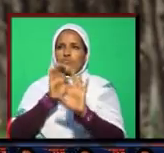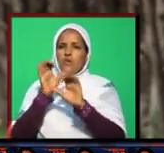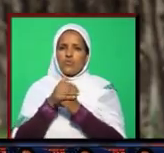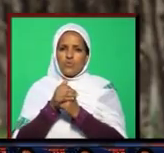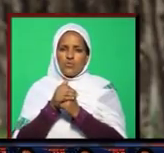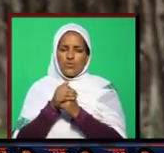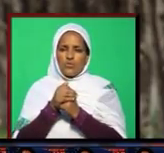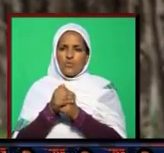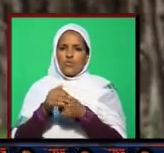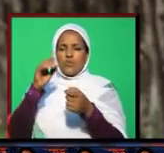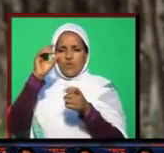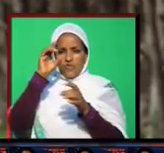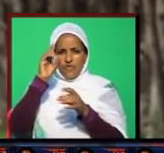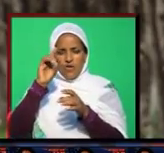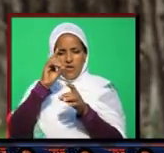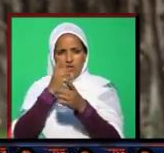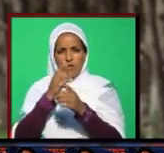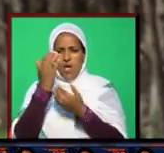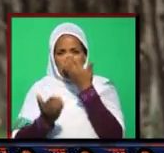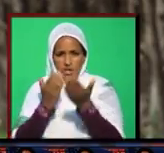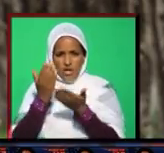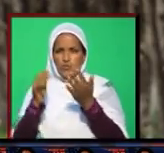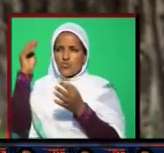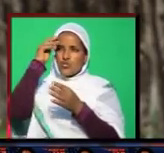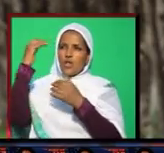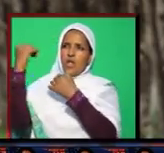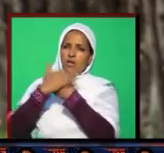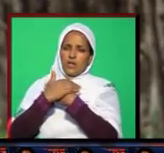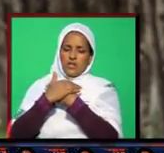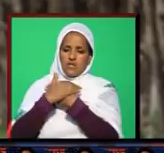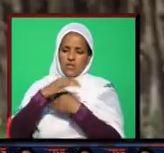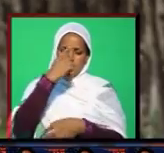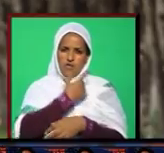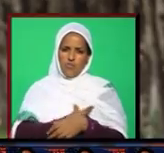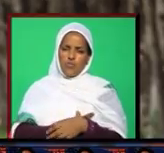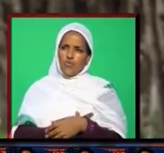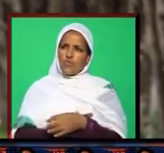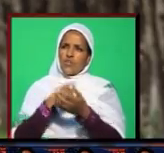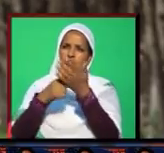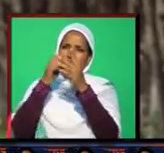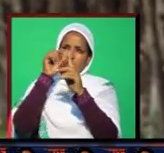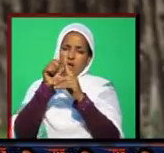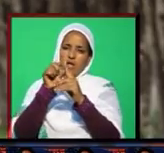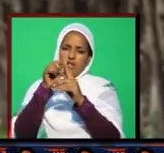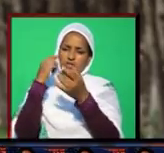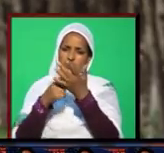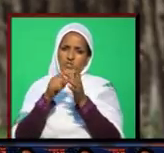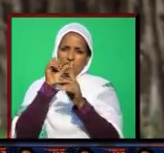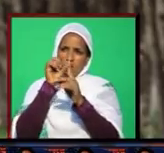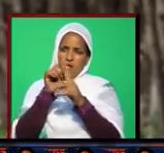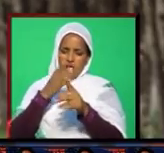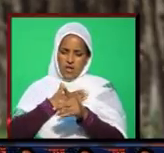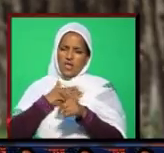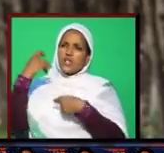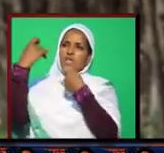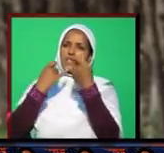ብለው ጸለዩ? ፈኑ ሊተ ሙሴሃ ገብረከ፣ አገልጋይህን ሙሴን ላክልኝ ከመያልቦኒ ዛተ ቃለ፣ ይህችን ቃል ይህችን